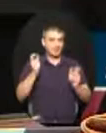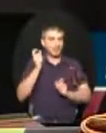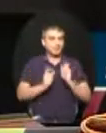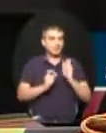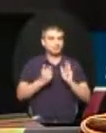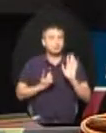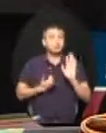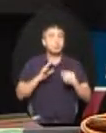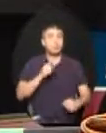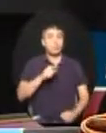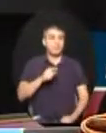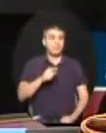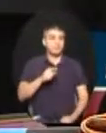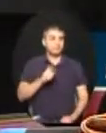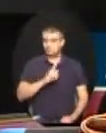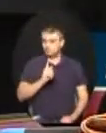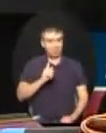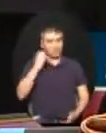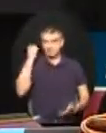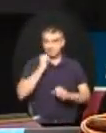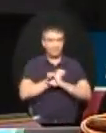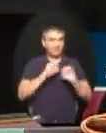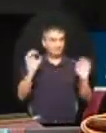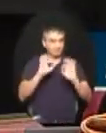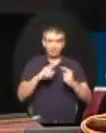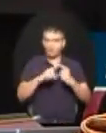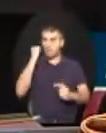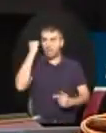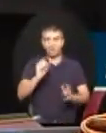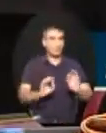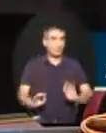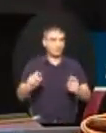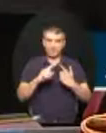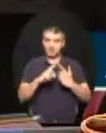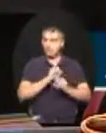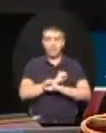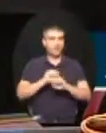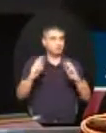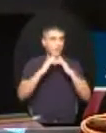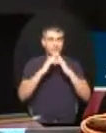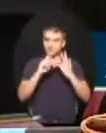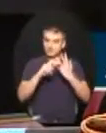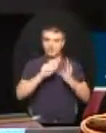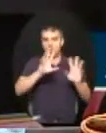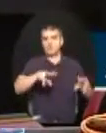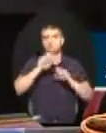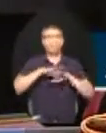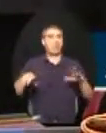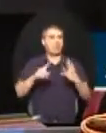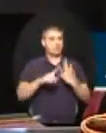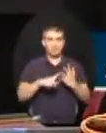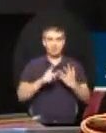ואנשים שרובם לא הפציצו אף אחד, לא הרגו אף אחד, לא הרסו בתים, לא גזלו